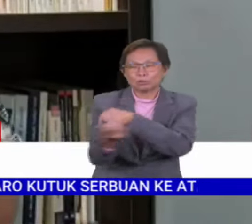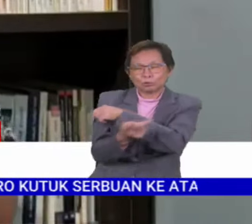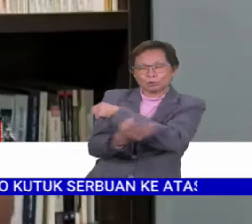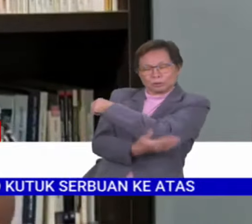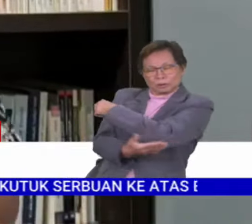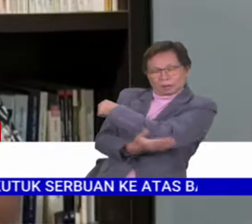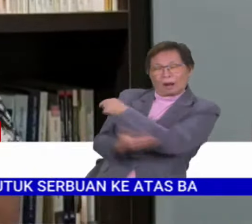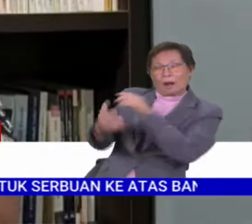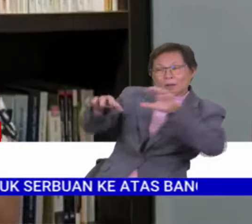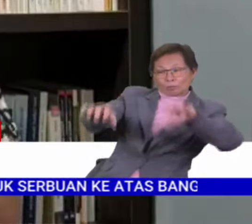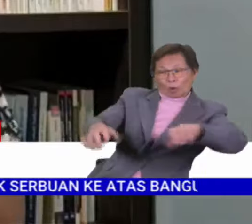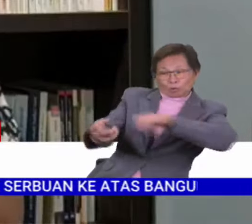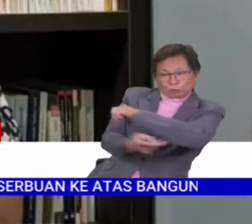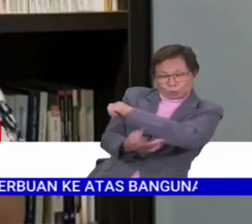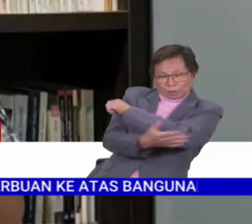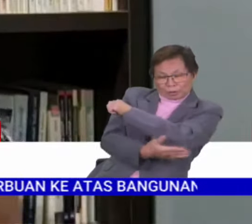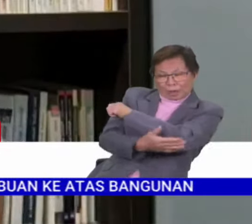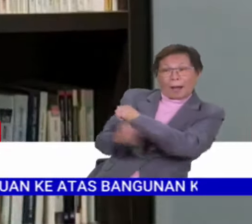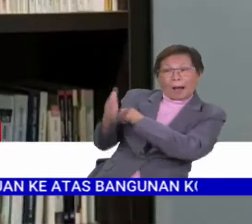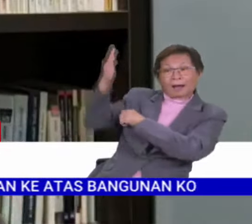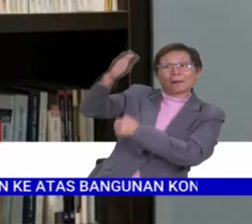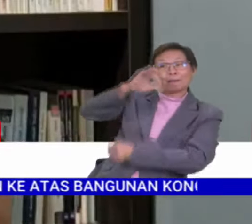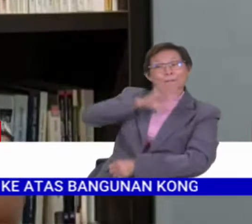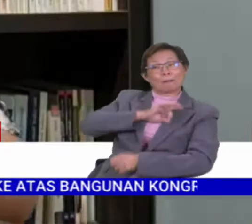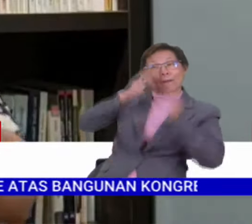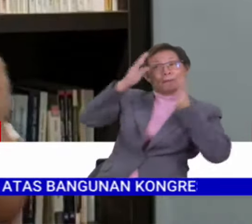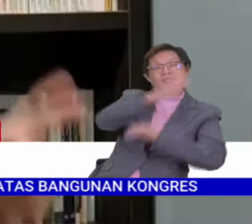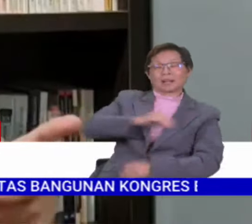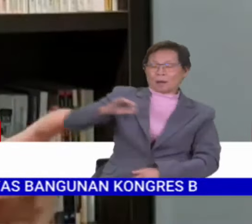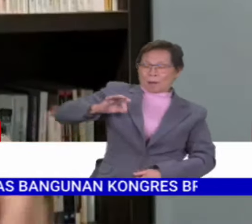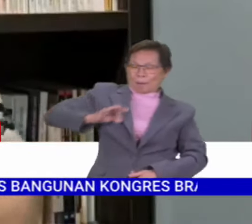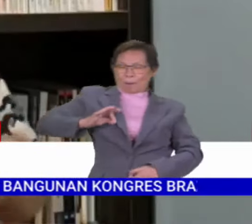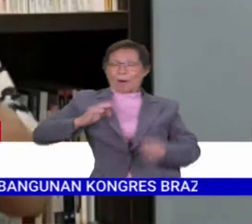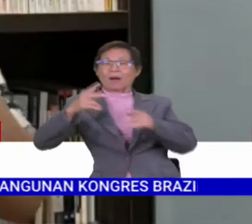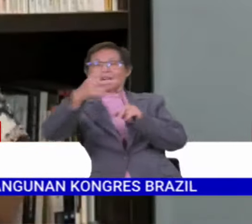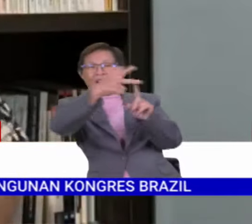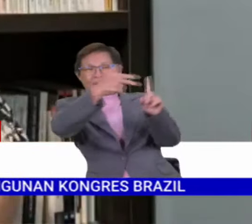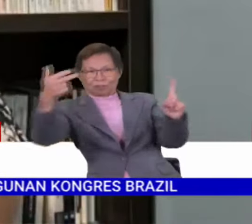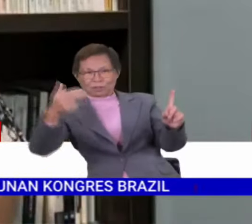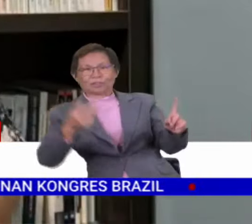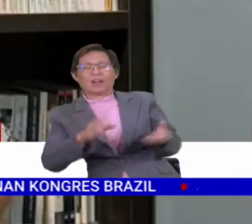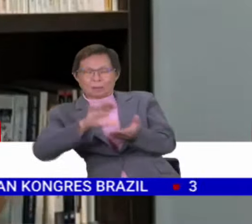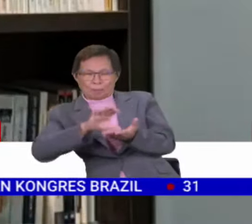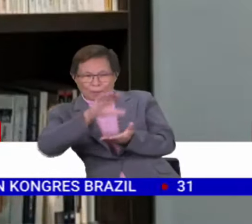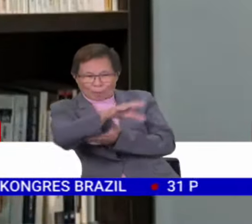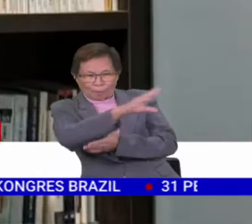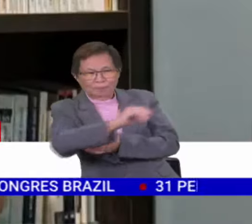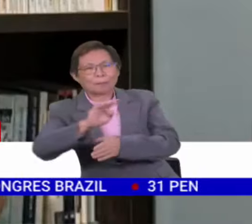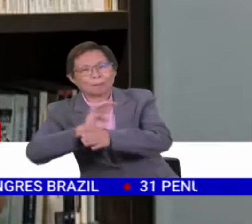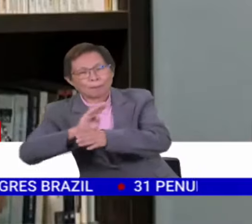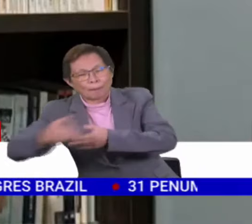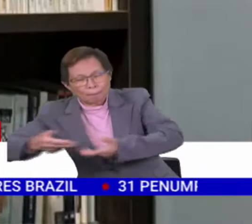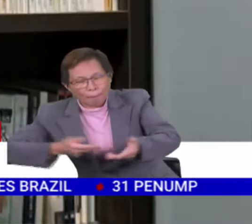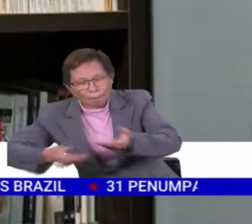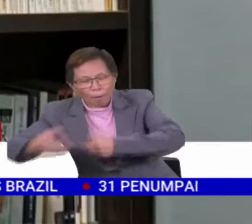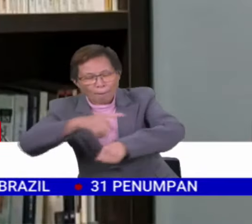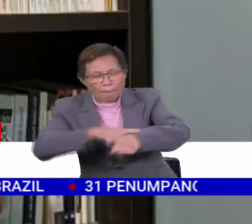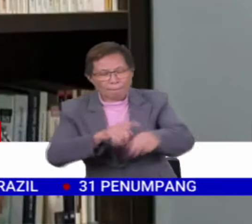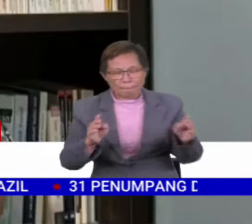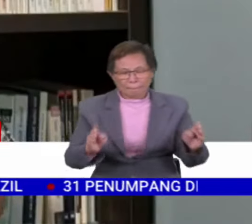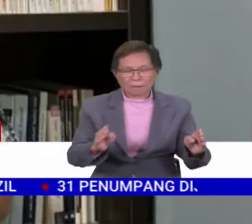ini. Barulah ia akan memanfaatkan Malaysia dan juga Indonesia dari aspek pelaburan dan perdagangan dalam